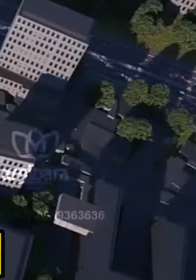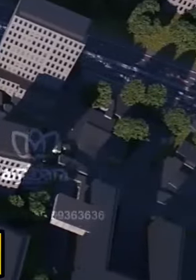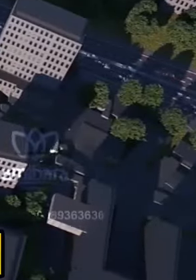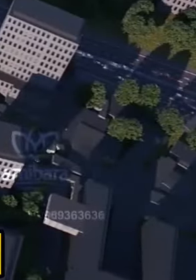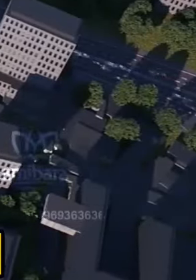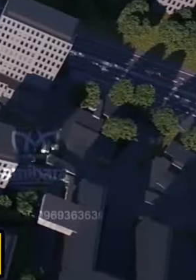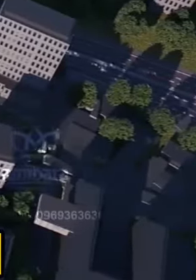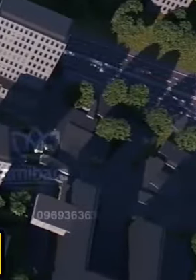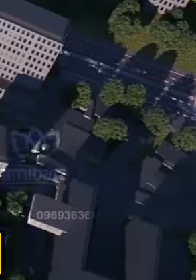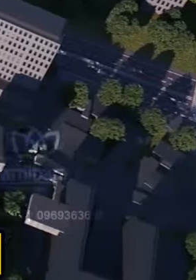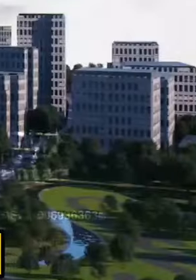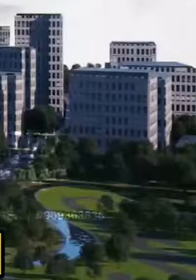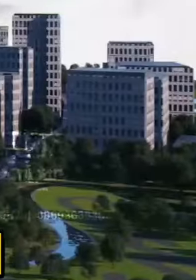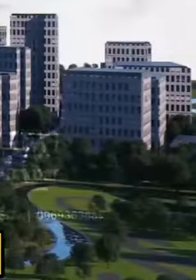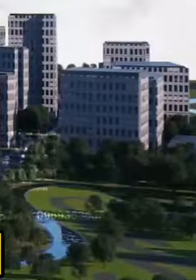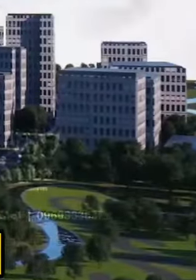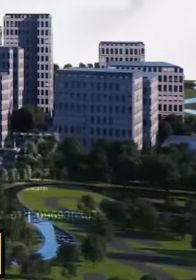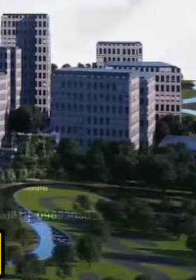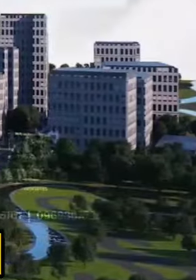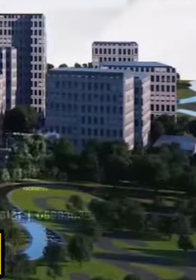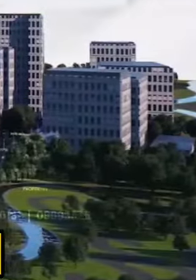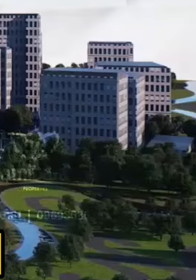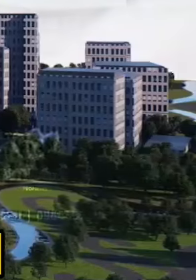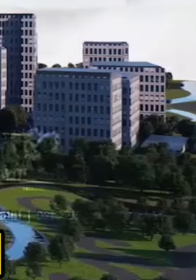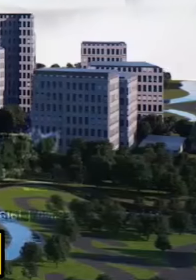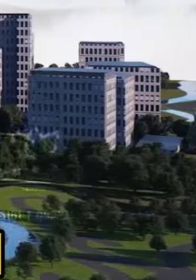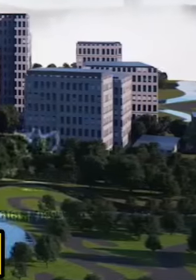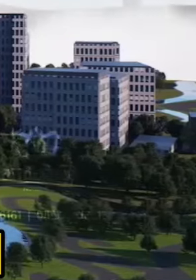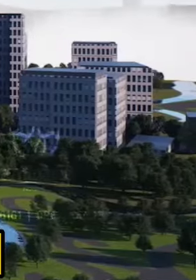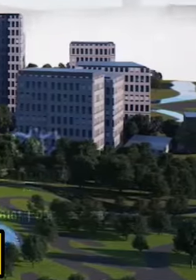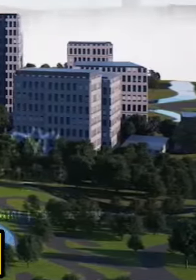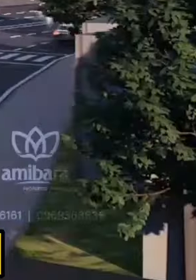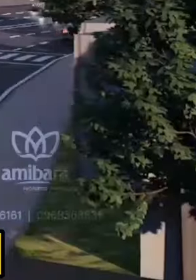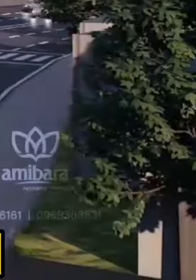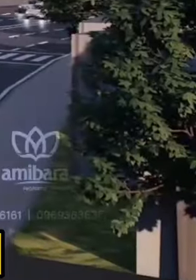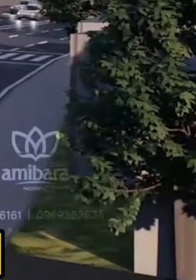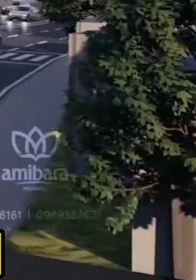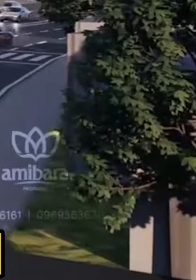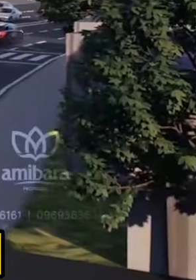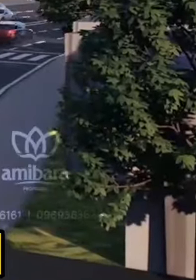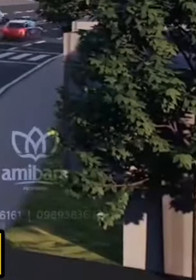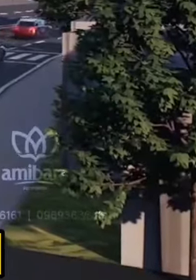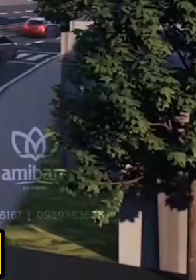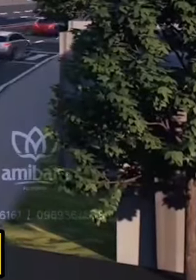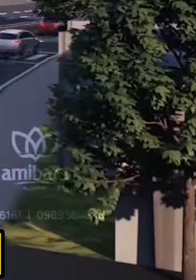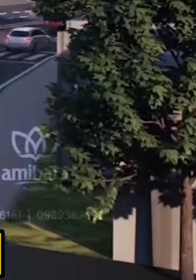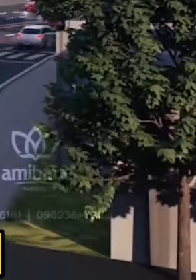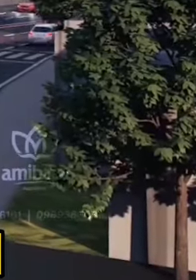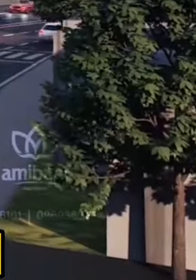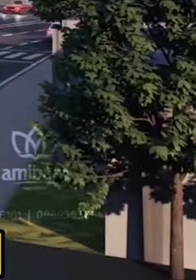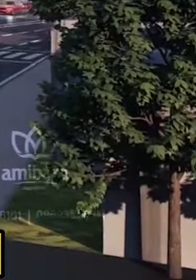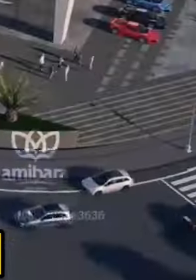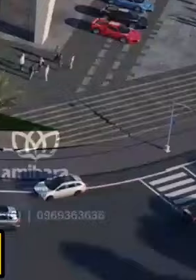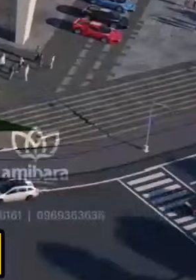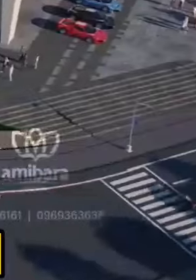በአነስተኛ ዋጋ አቅርበናል። ከባለ 1 መኝታ 70 ካሬ ጀምሮ እስከ ባለ 3 መኝታ እንዲሁም ሱቆችን